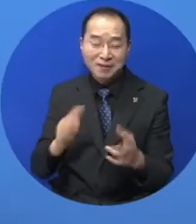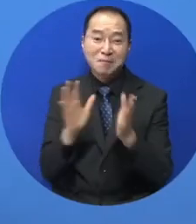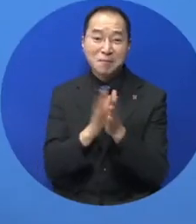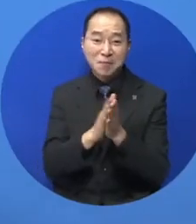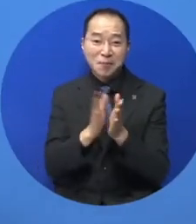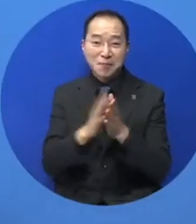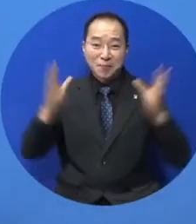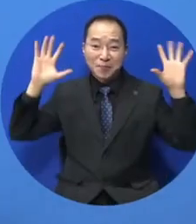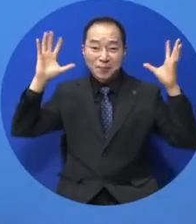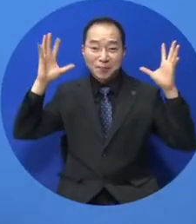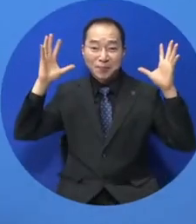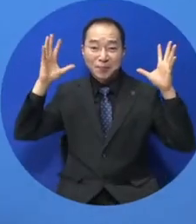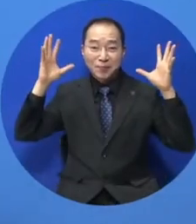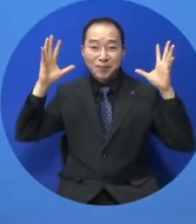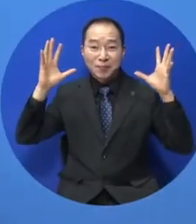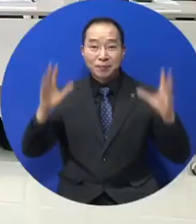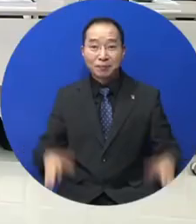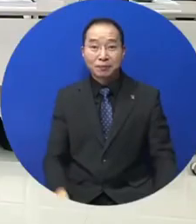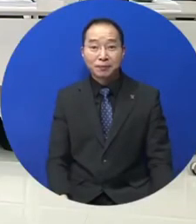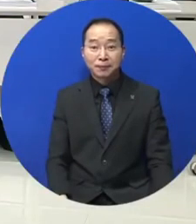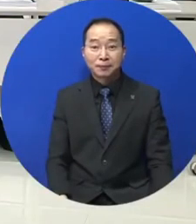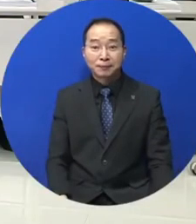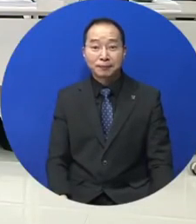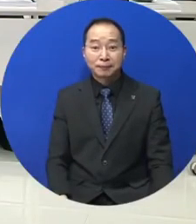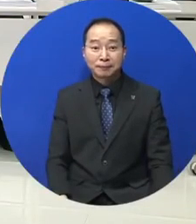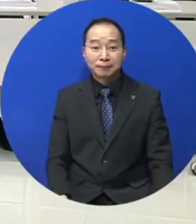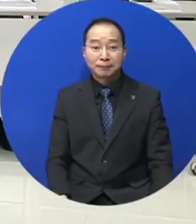바랍니다. 네.